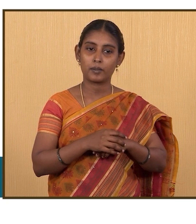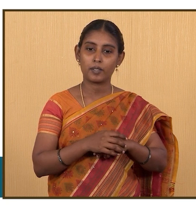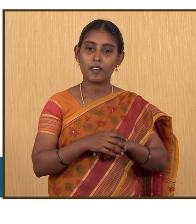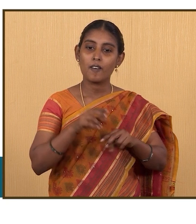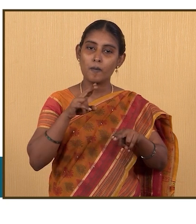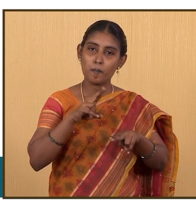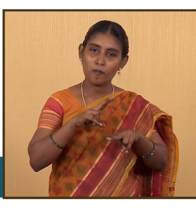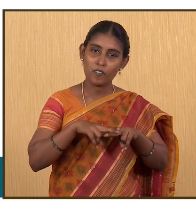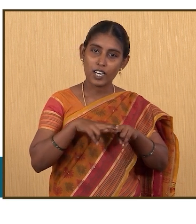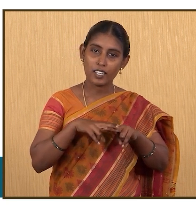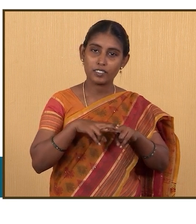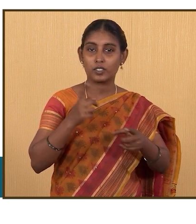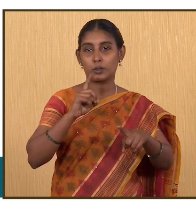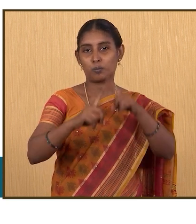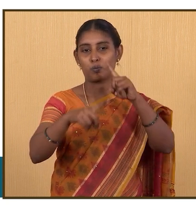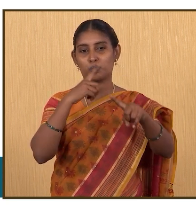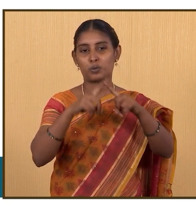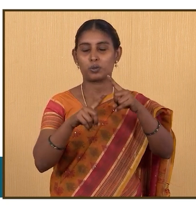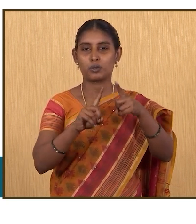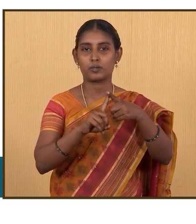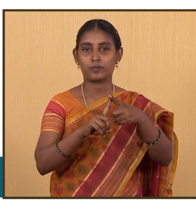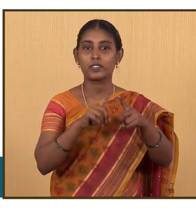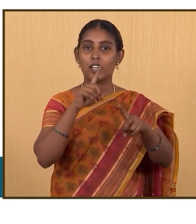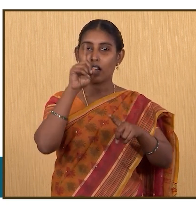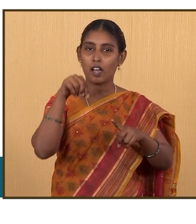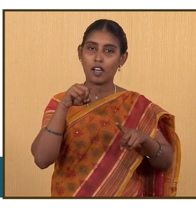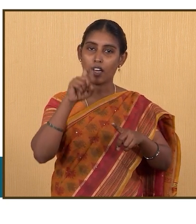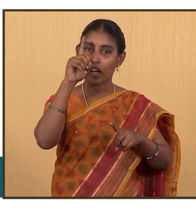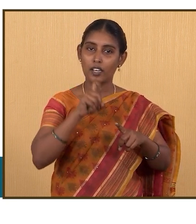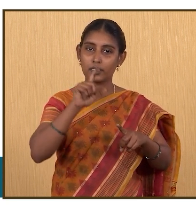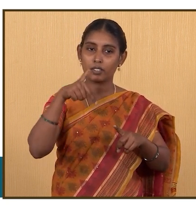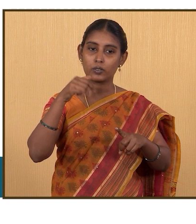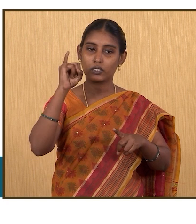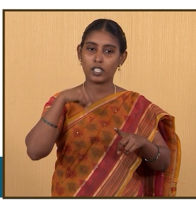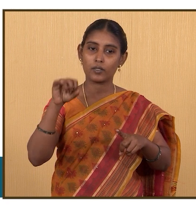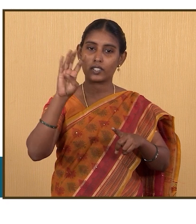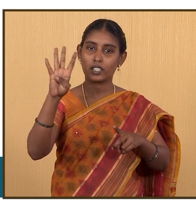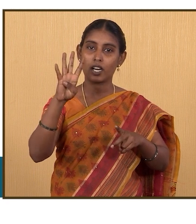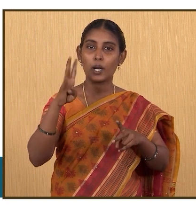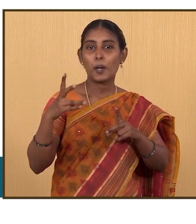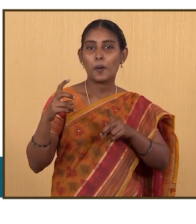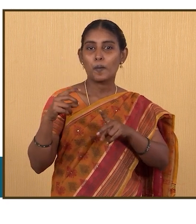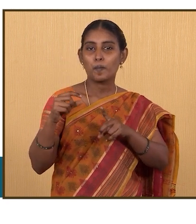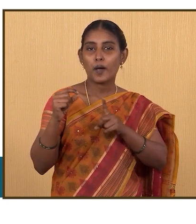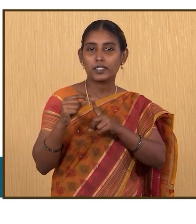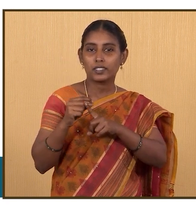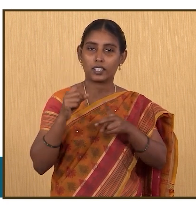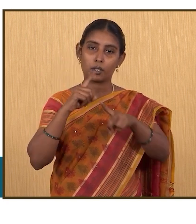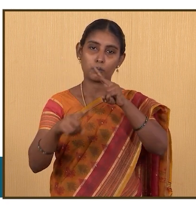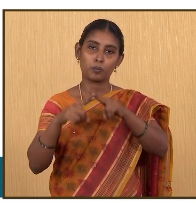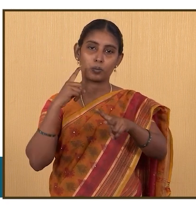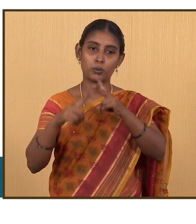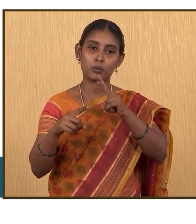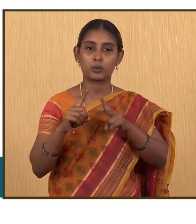1757 பிளாசி போர், அடுத்தது 1764 பக்சார் போர். இந்த 2 போர்களும்